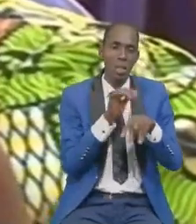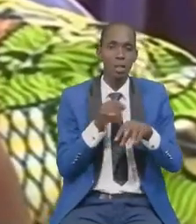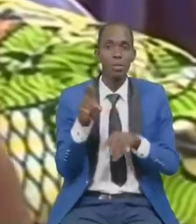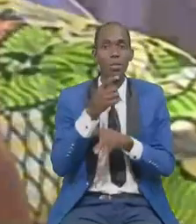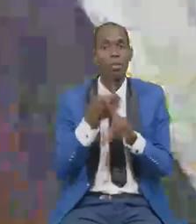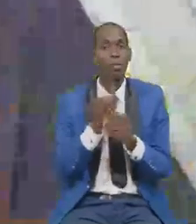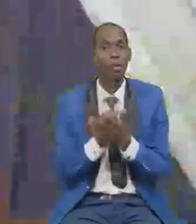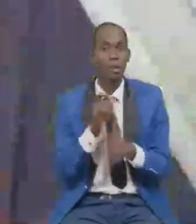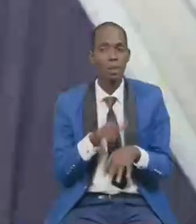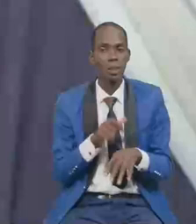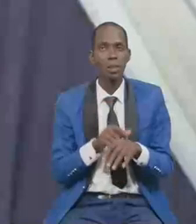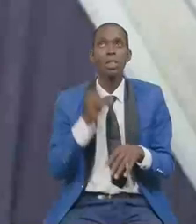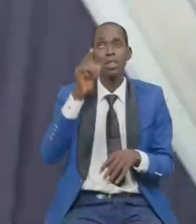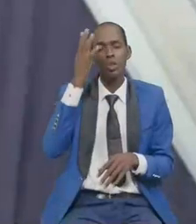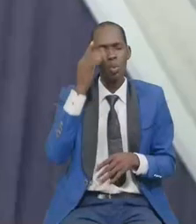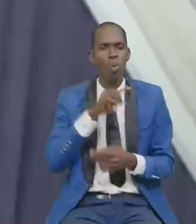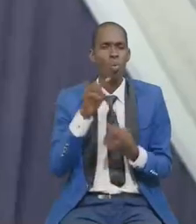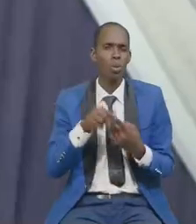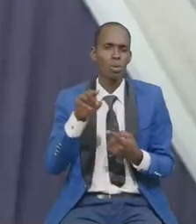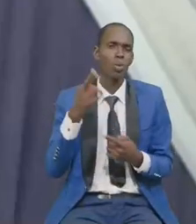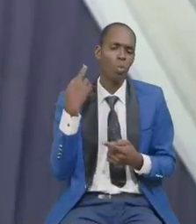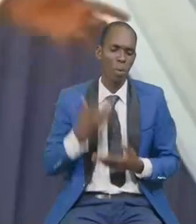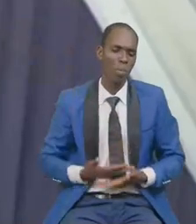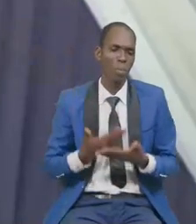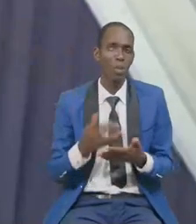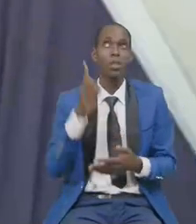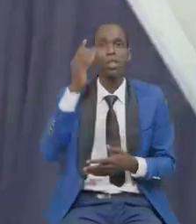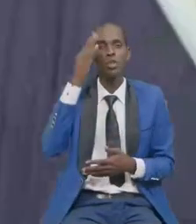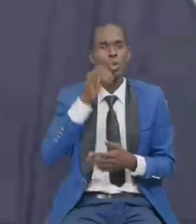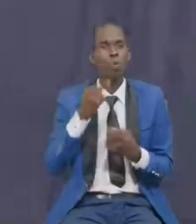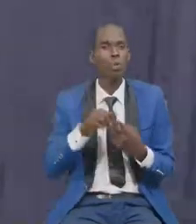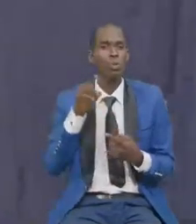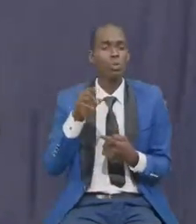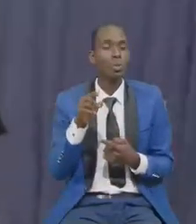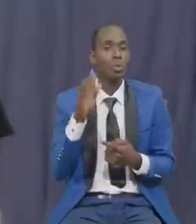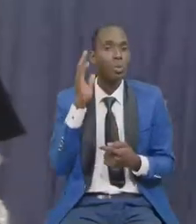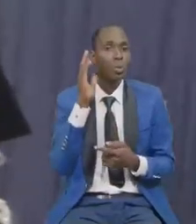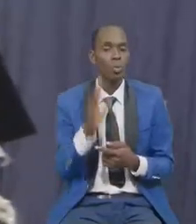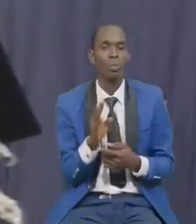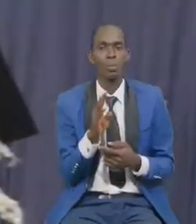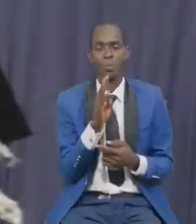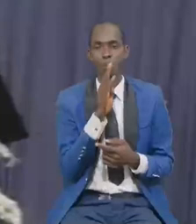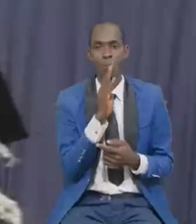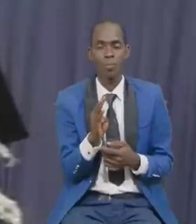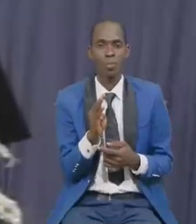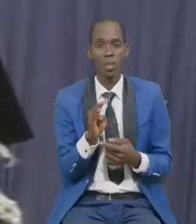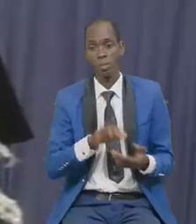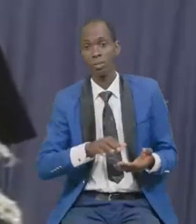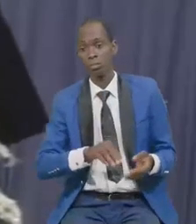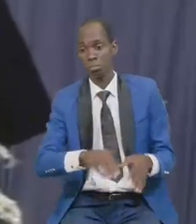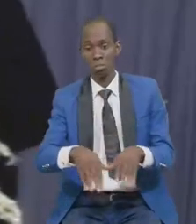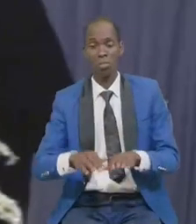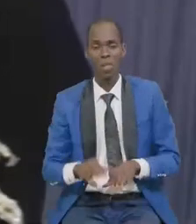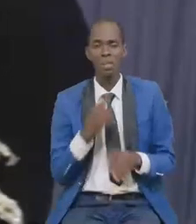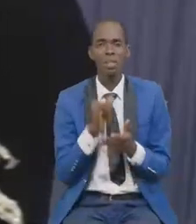quand tu naîtras. Il savait où tu vivras. Il a dit, je ne peux pas descendre de la croix à cause de lui. Si